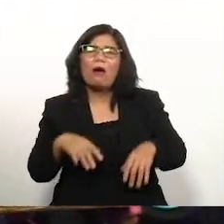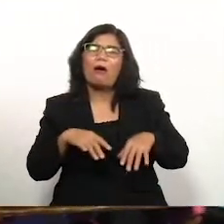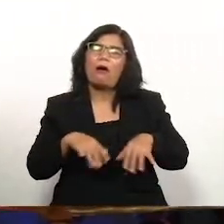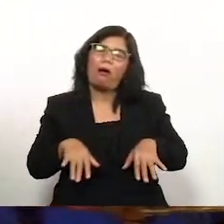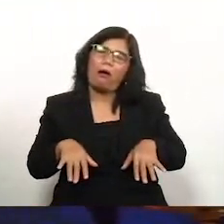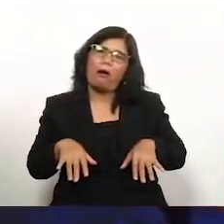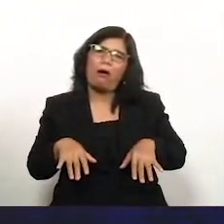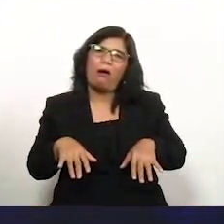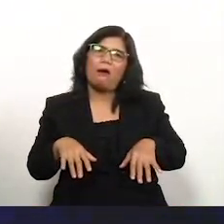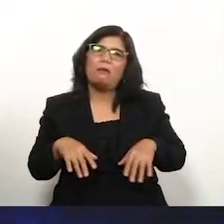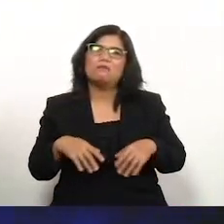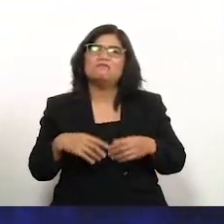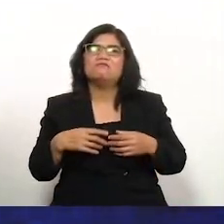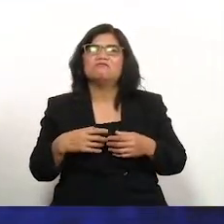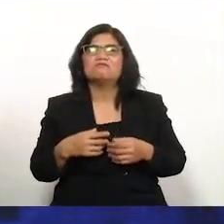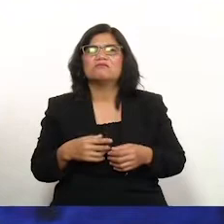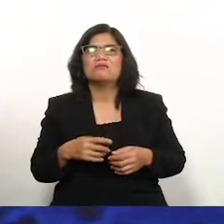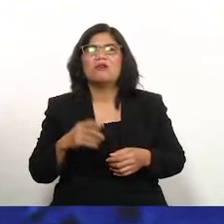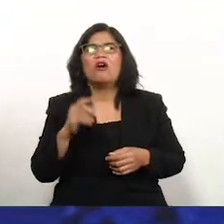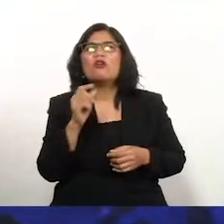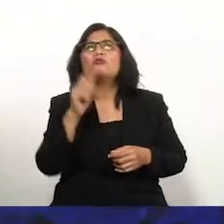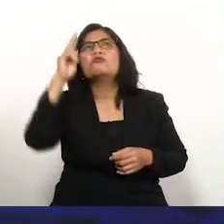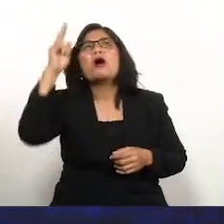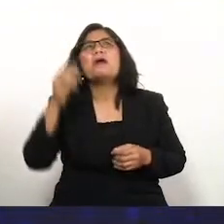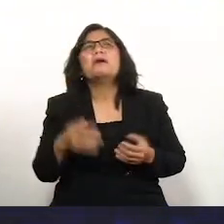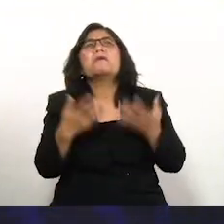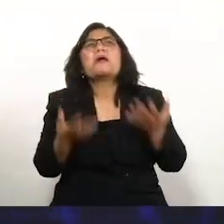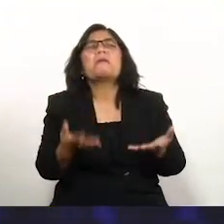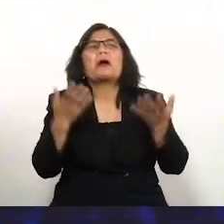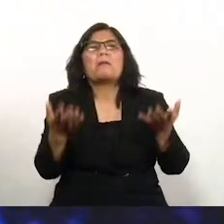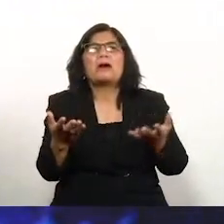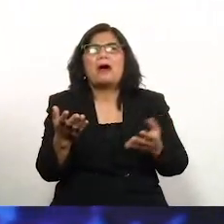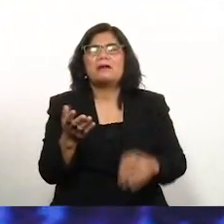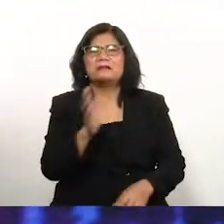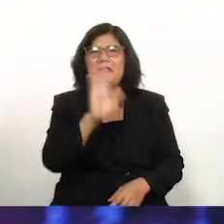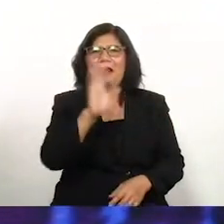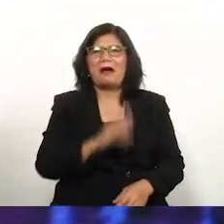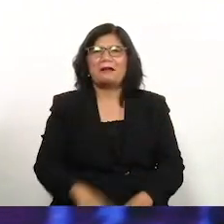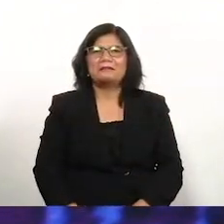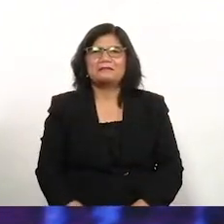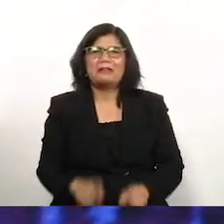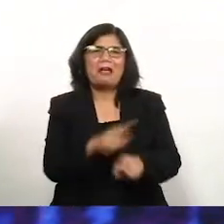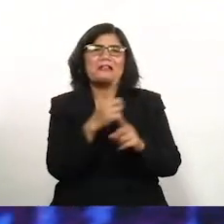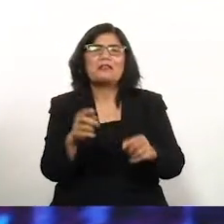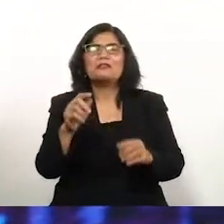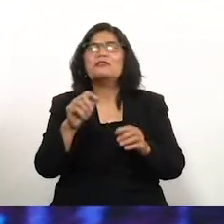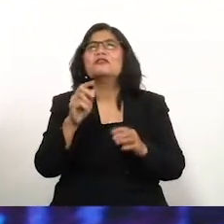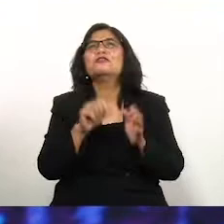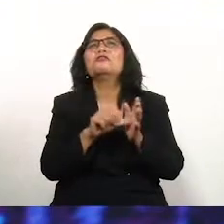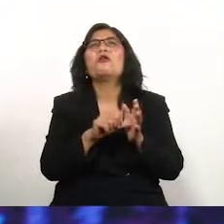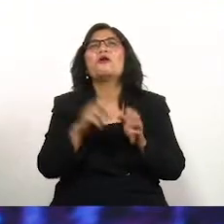Hai desak Tuhan Hai Tolong tanyakan pada